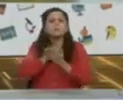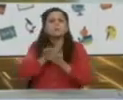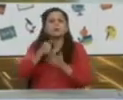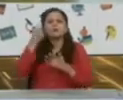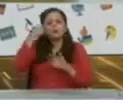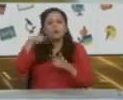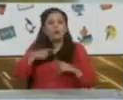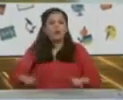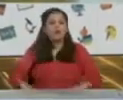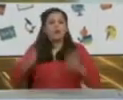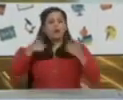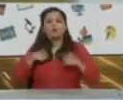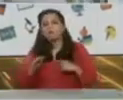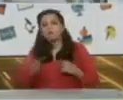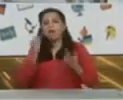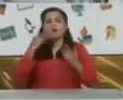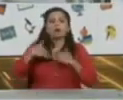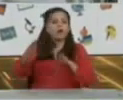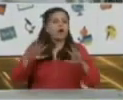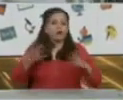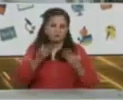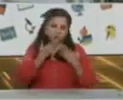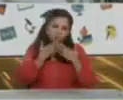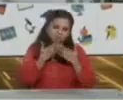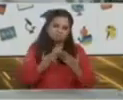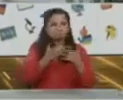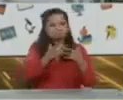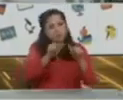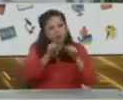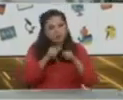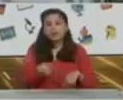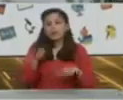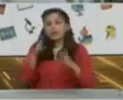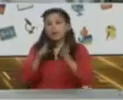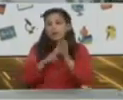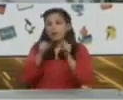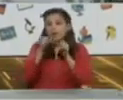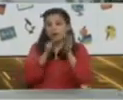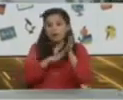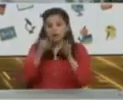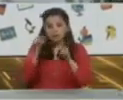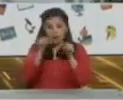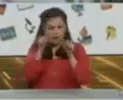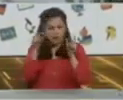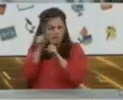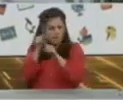of life. Thank you, sir. नमो ऐप पर